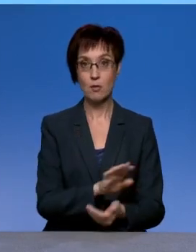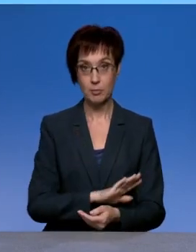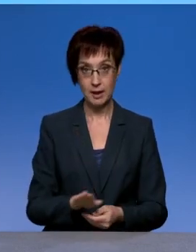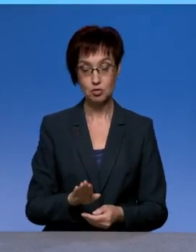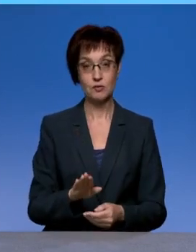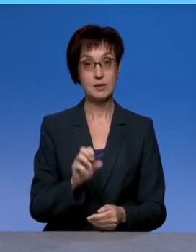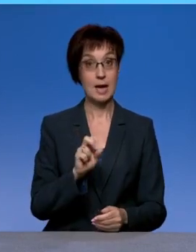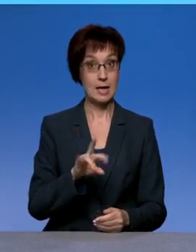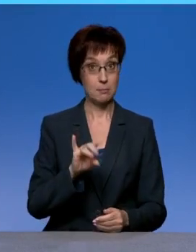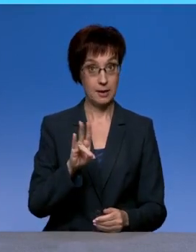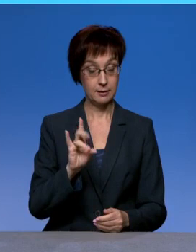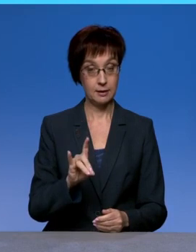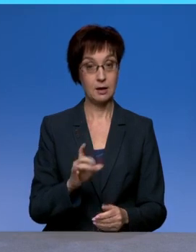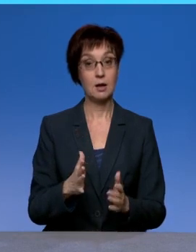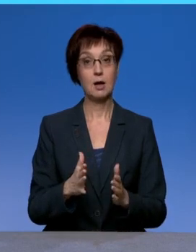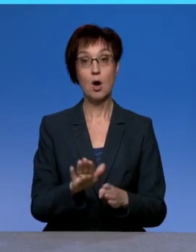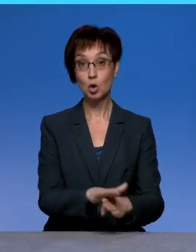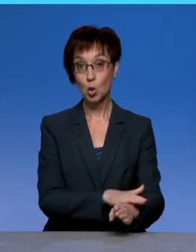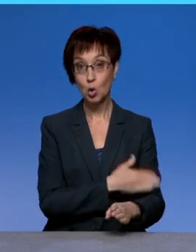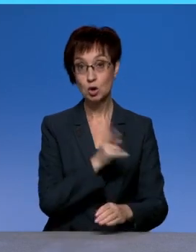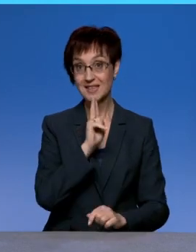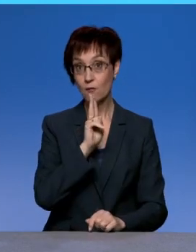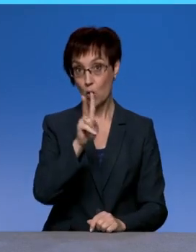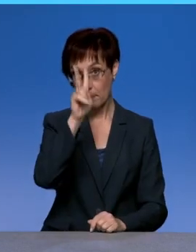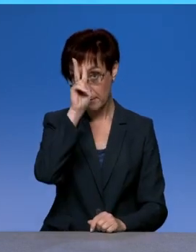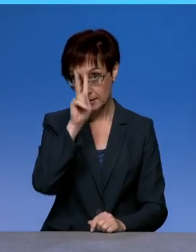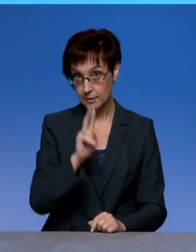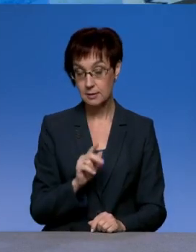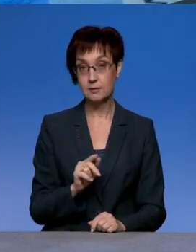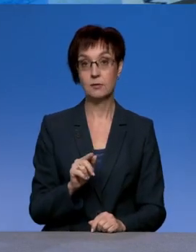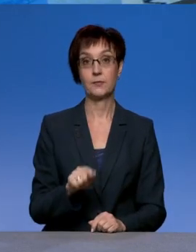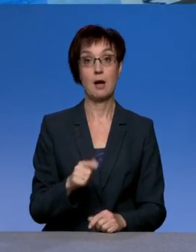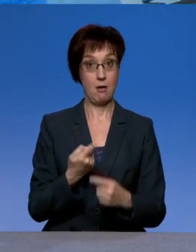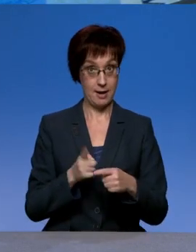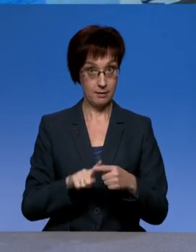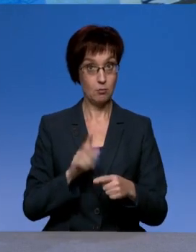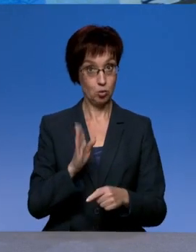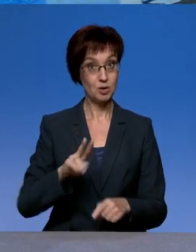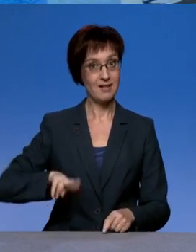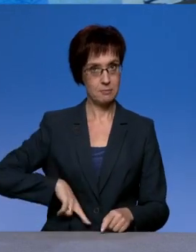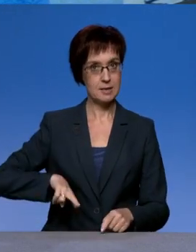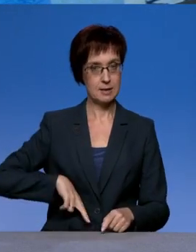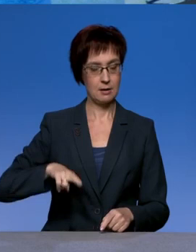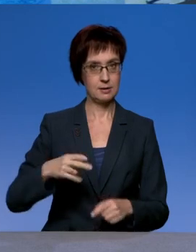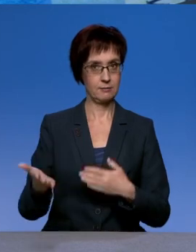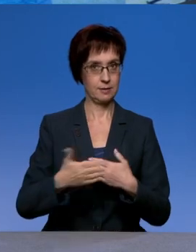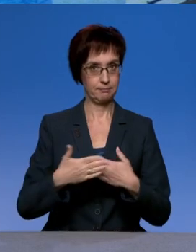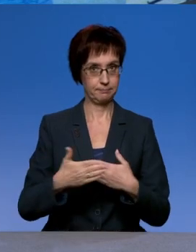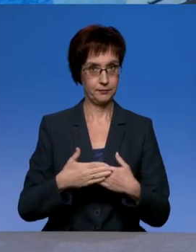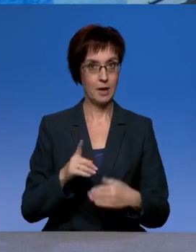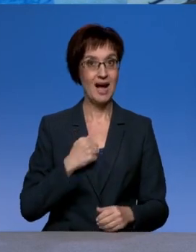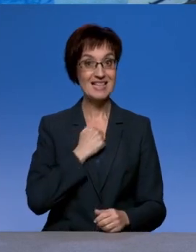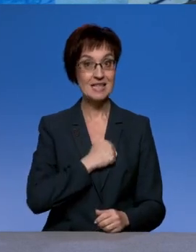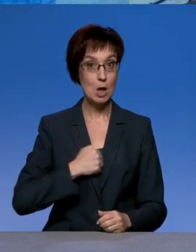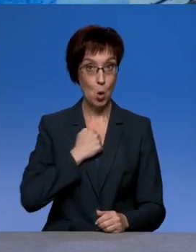наступает административная ответственность. Злостный алименщик или злостный неплатитель алиментов – это определение уже есть